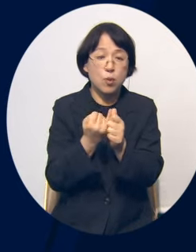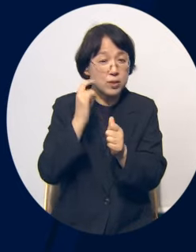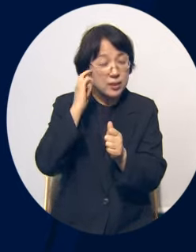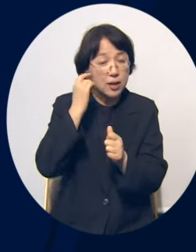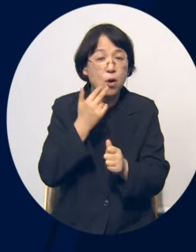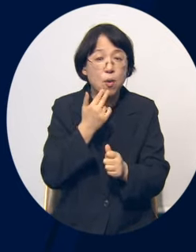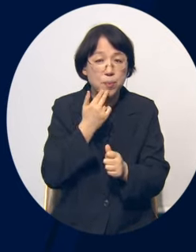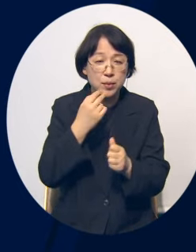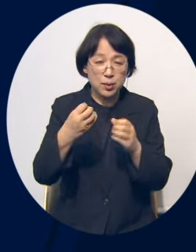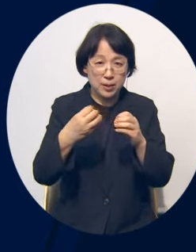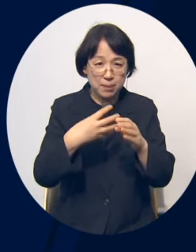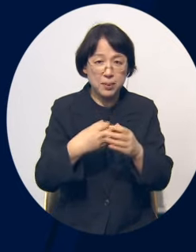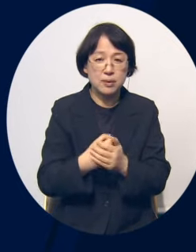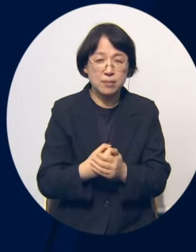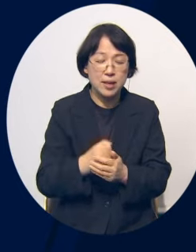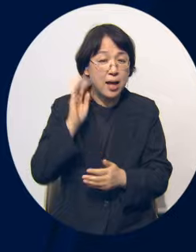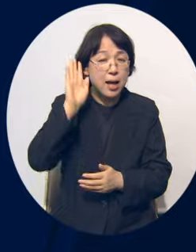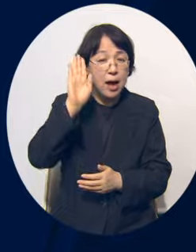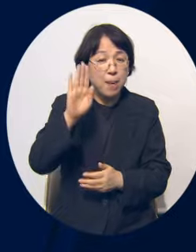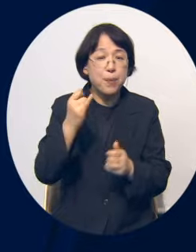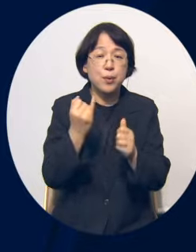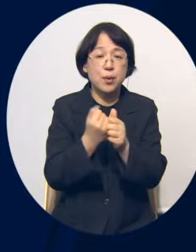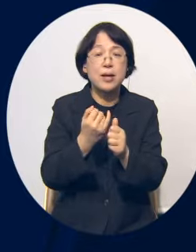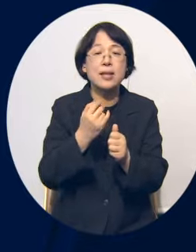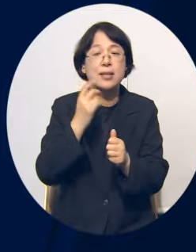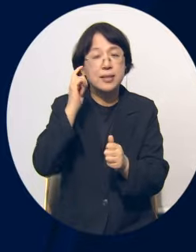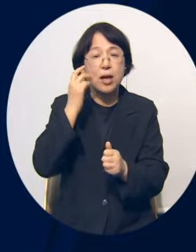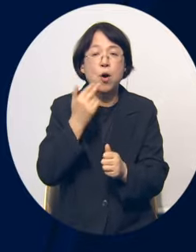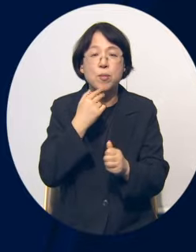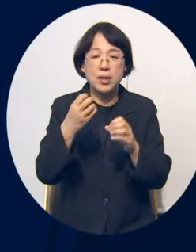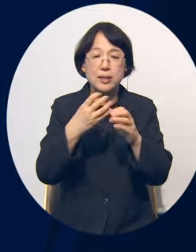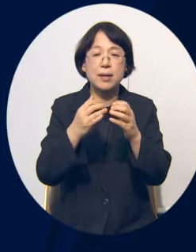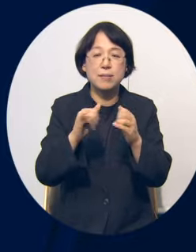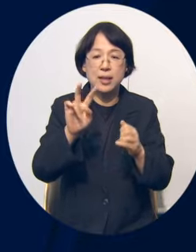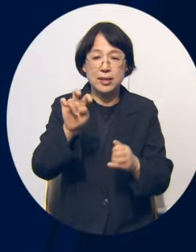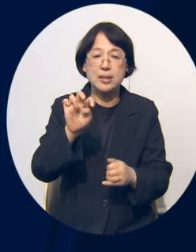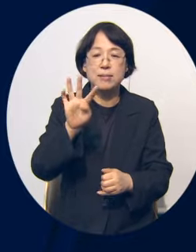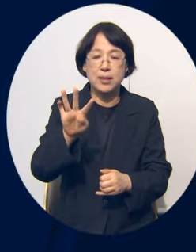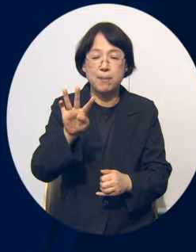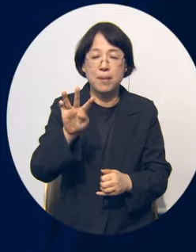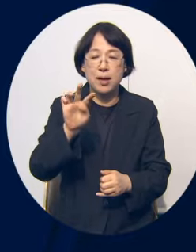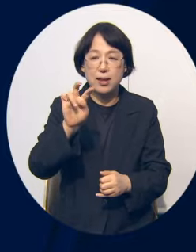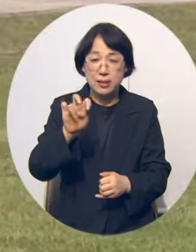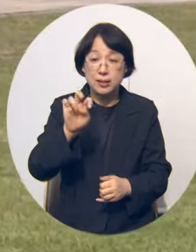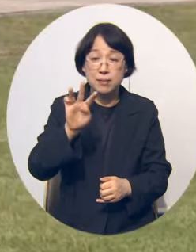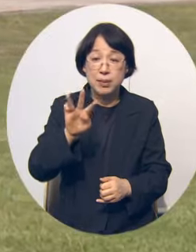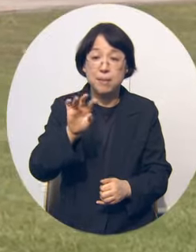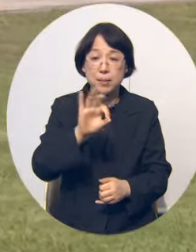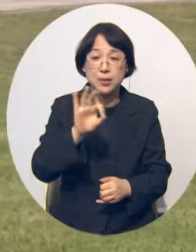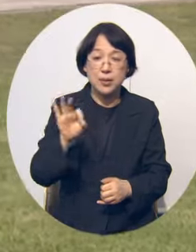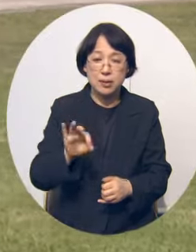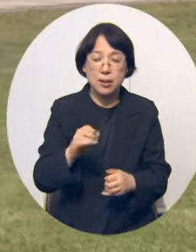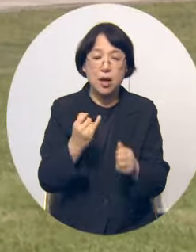답했습니다. 나중에라도 결혼할 생각이 없다는 응답자도 23%에 달했습니다. 결혼 생각이 없는